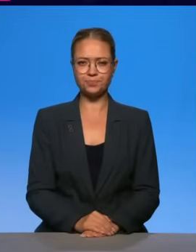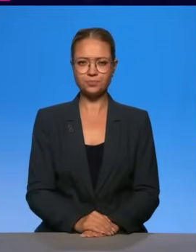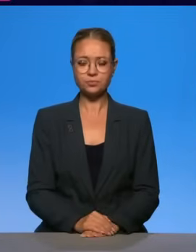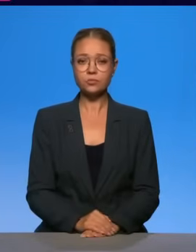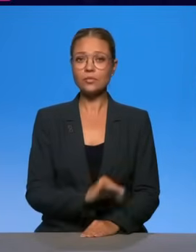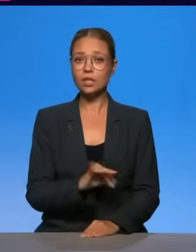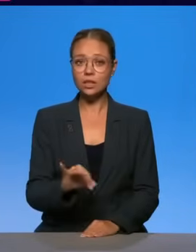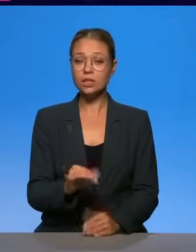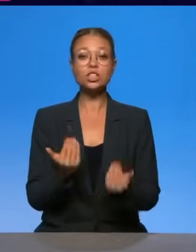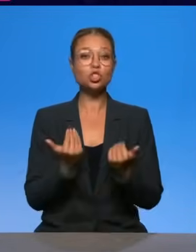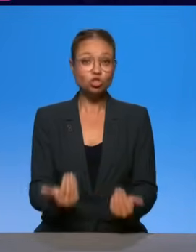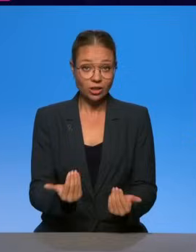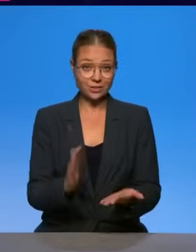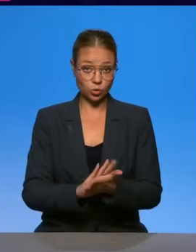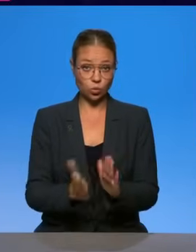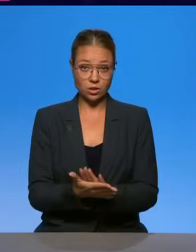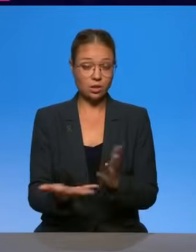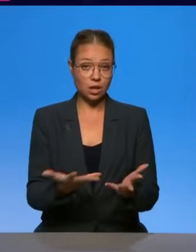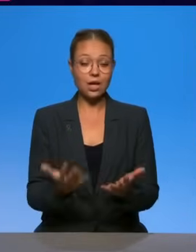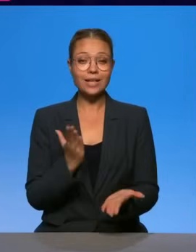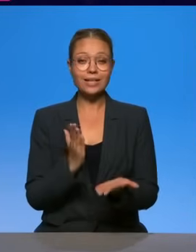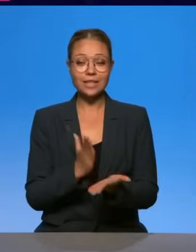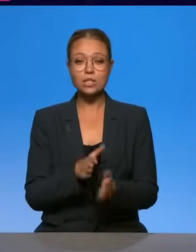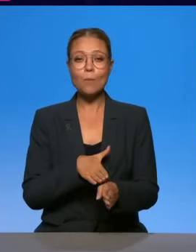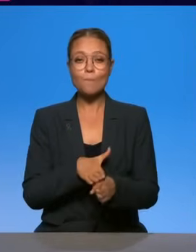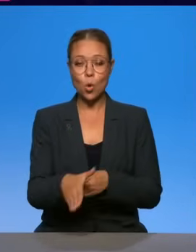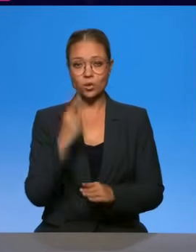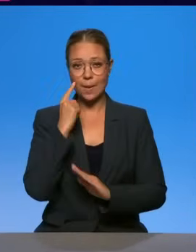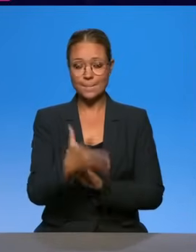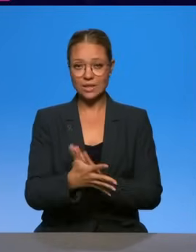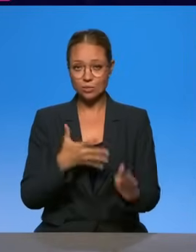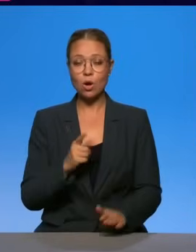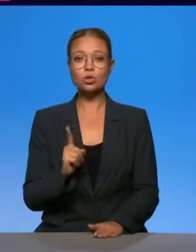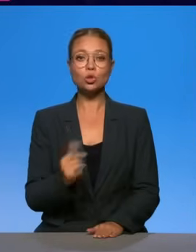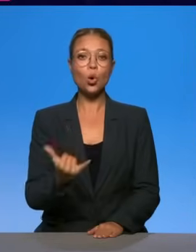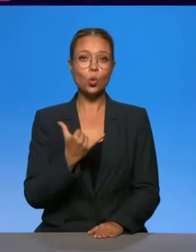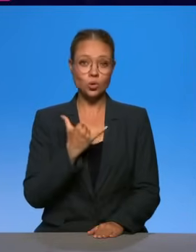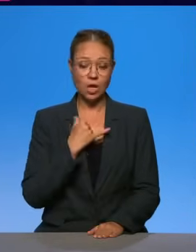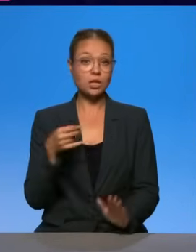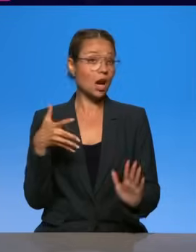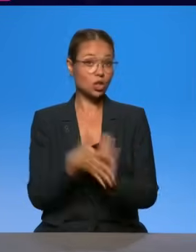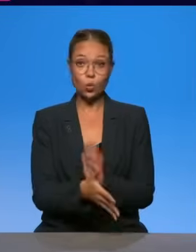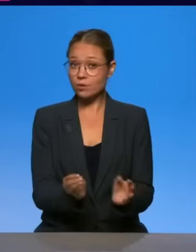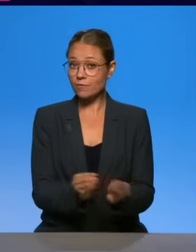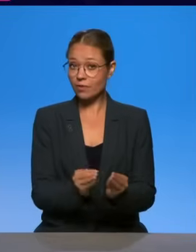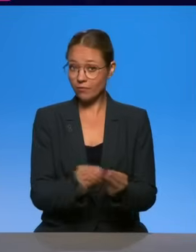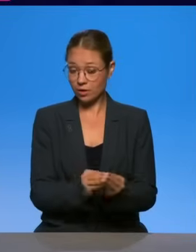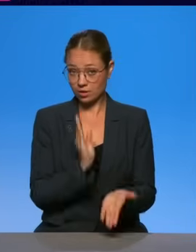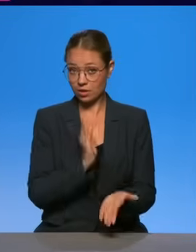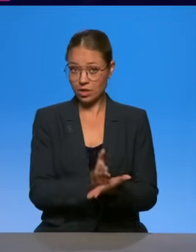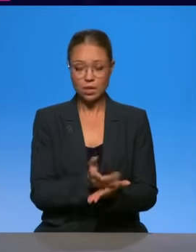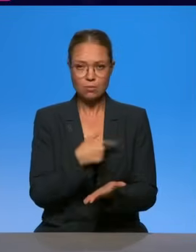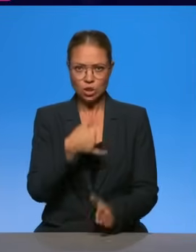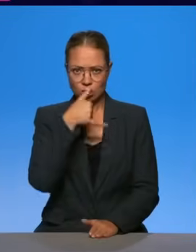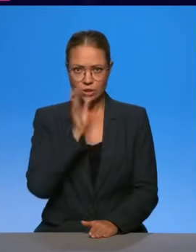ситуации, сложившейся сейчас, есть полное понимание, что расходы у нас как были, так и остались. Они никуда не денутся. Мы же не можем закрыть